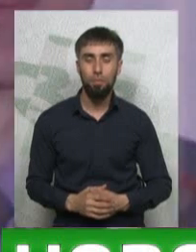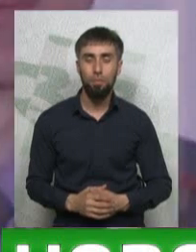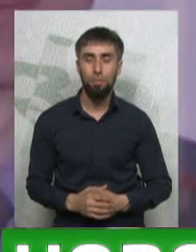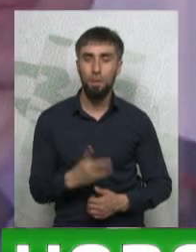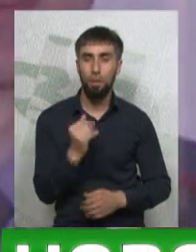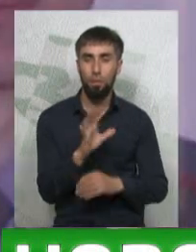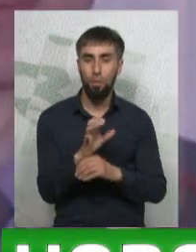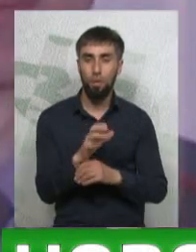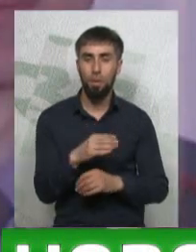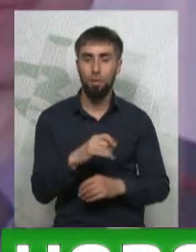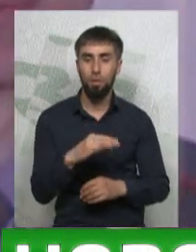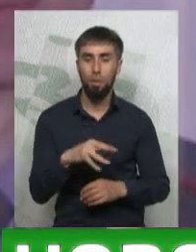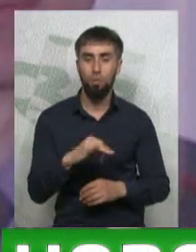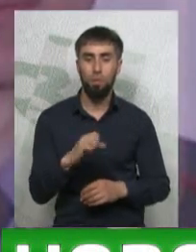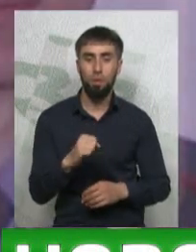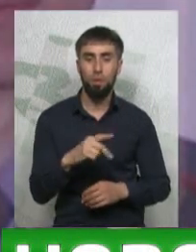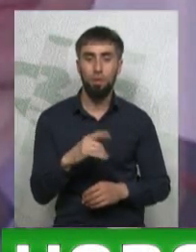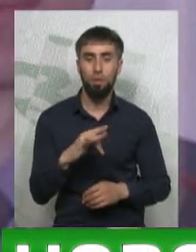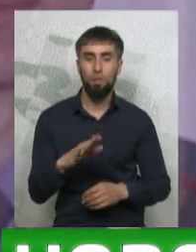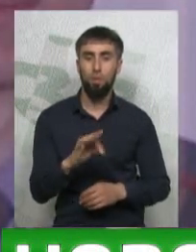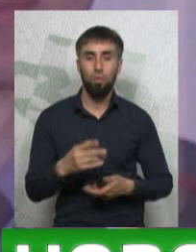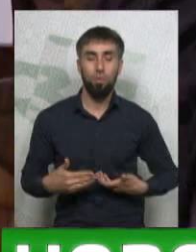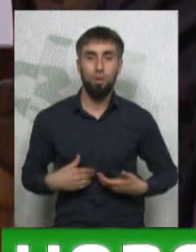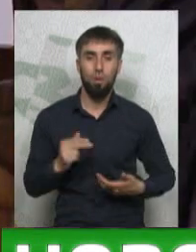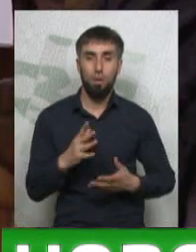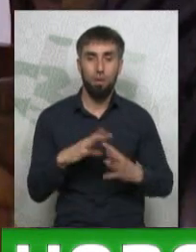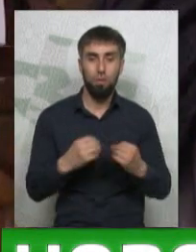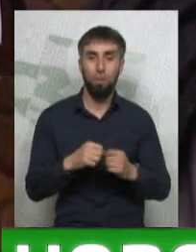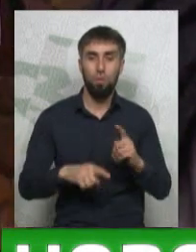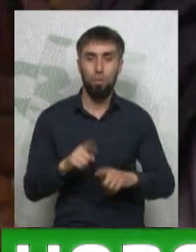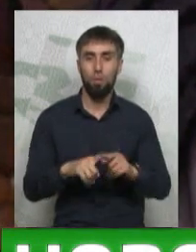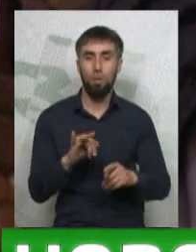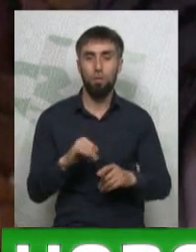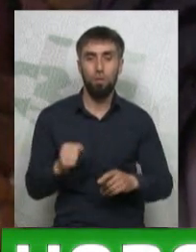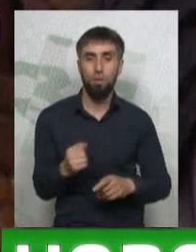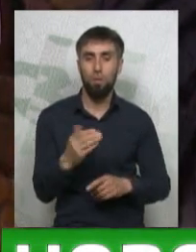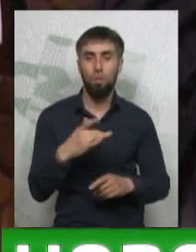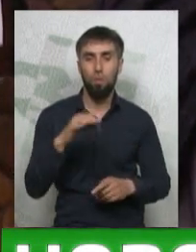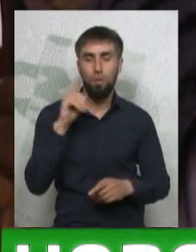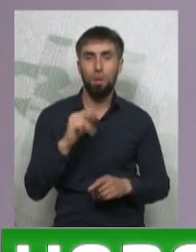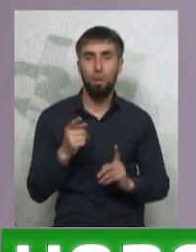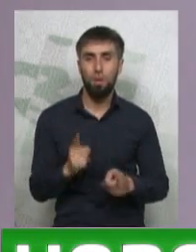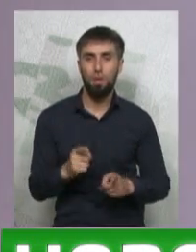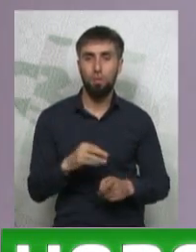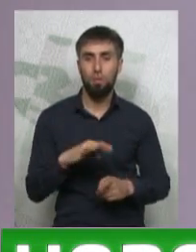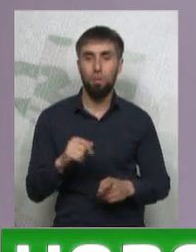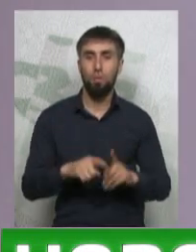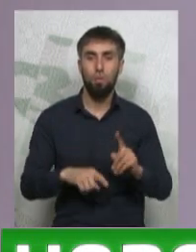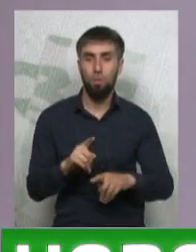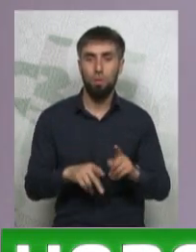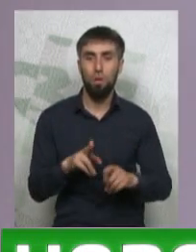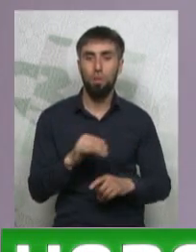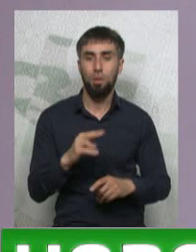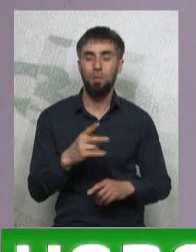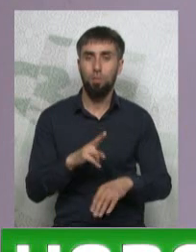На фотографии старшина Муса Дзангиев, такой же живой для своей семьи, родственников и друзей. Его узнали как настоящего патриота Родины.